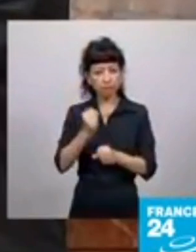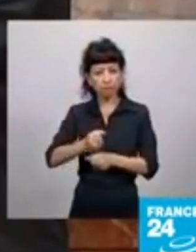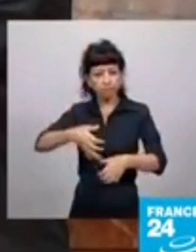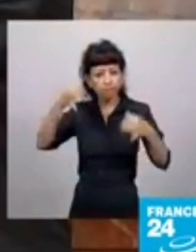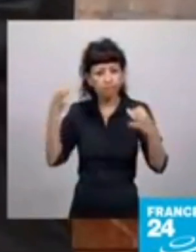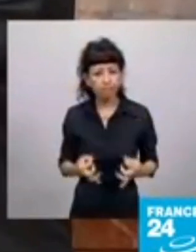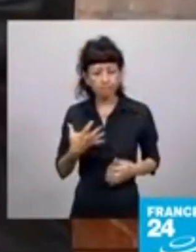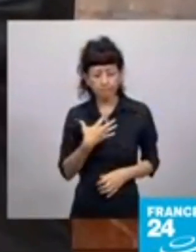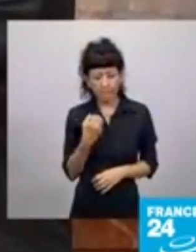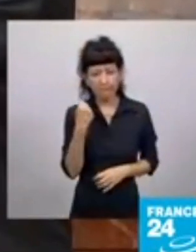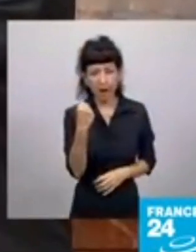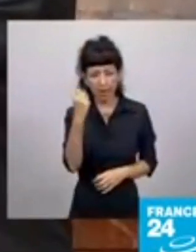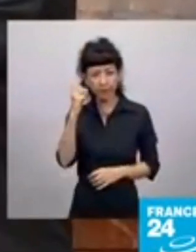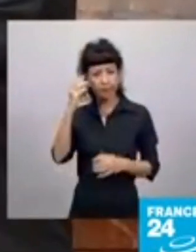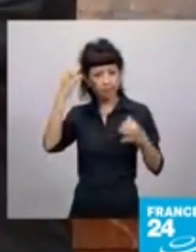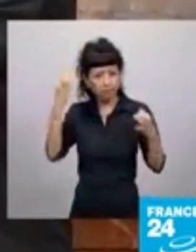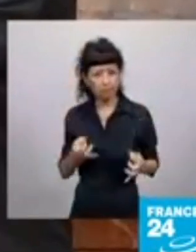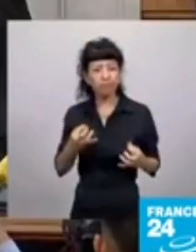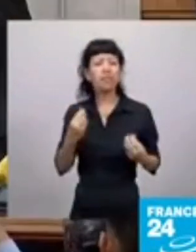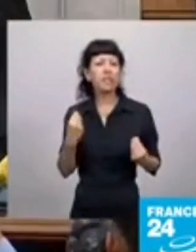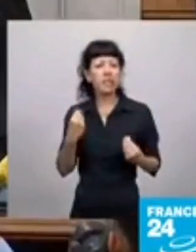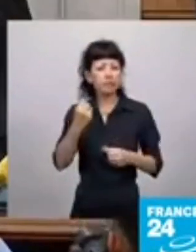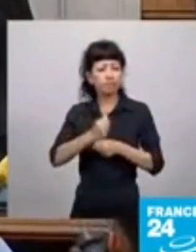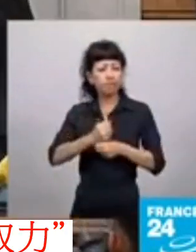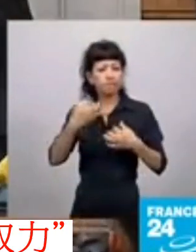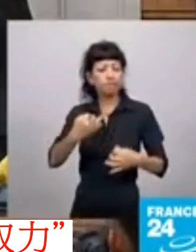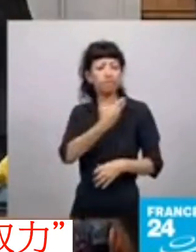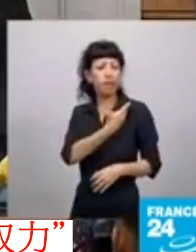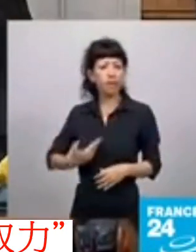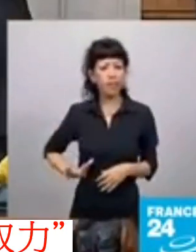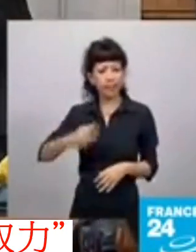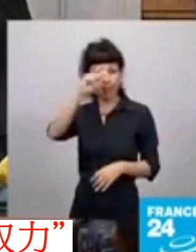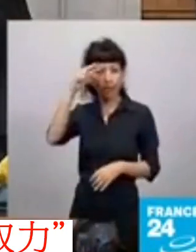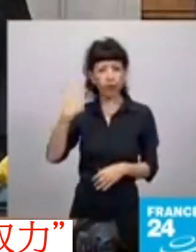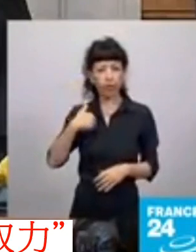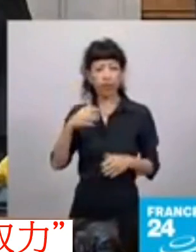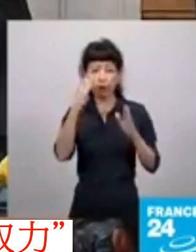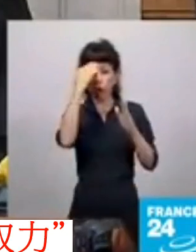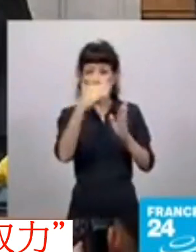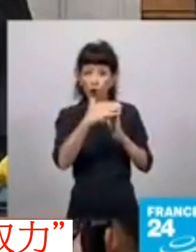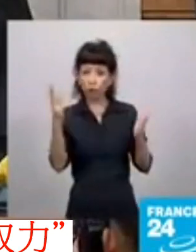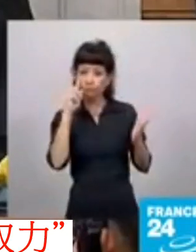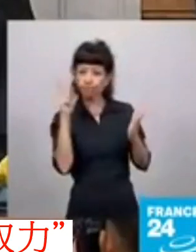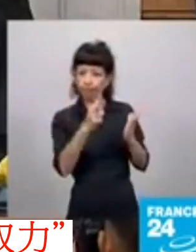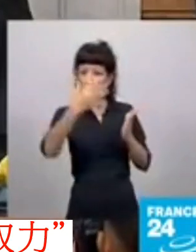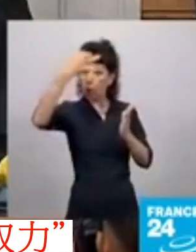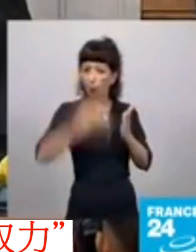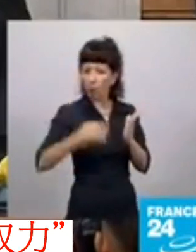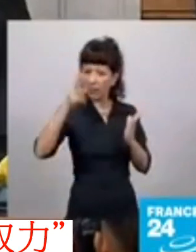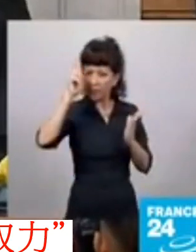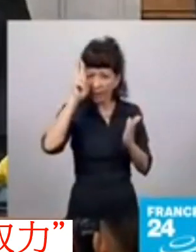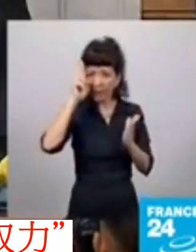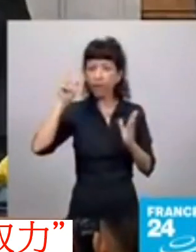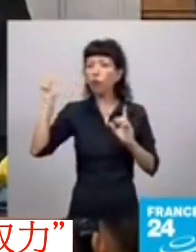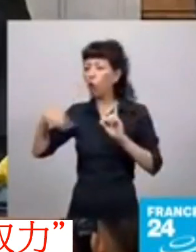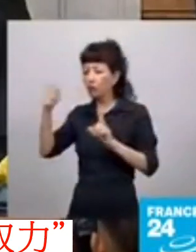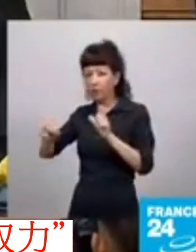patriotisme la fonction de président de la nation argentine et de respecter et de faire respecter fidèlement